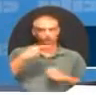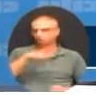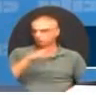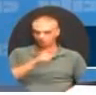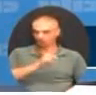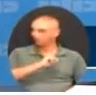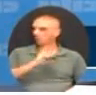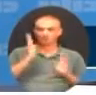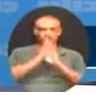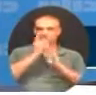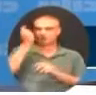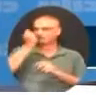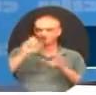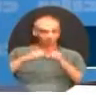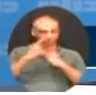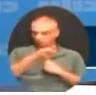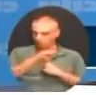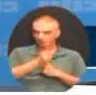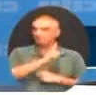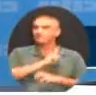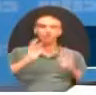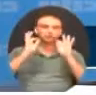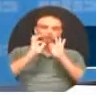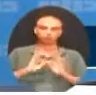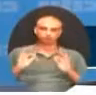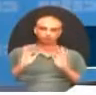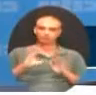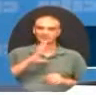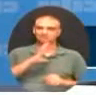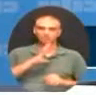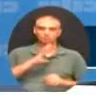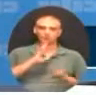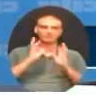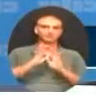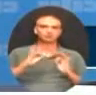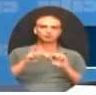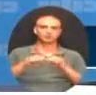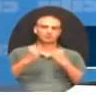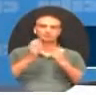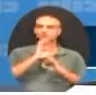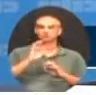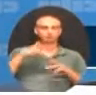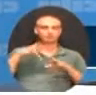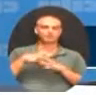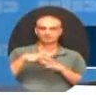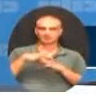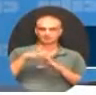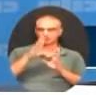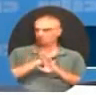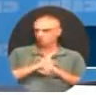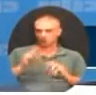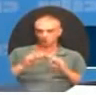אותם, לא הטרור האפיפונים ישבור אותם, ולא שום איום ושום נזק ושום טרדה